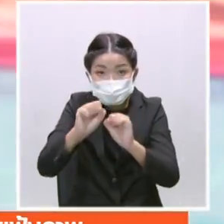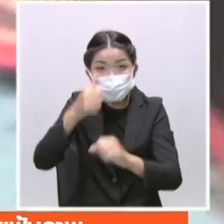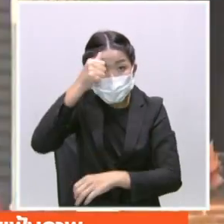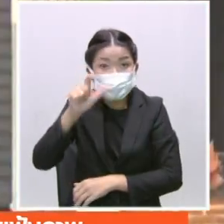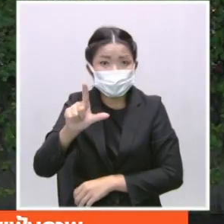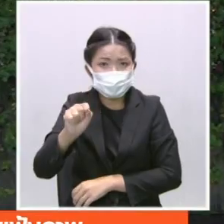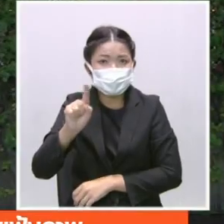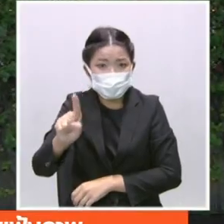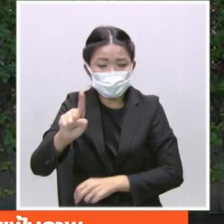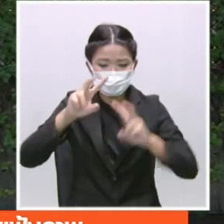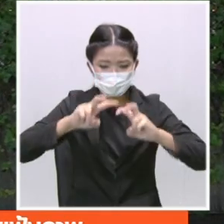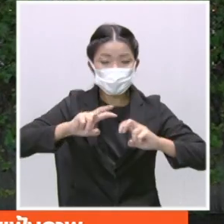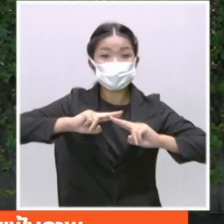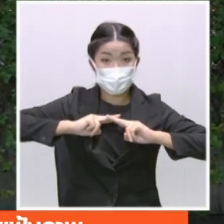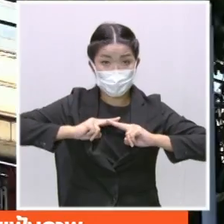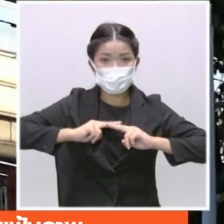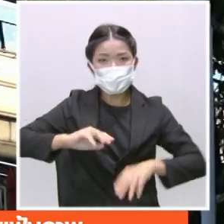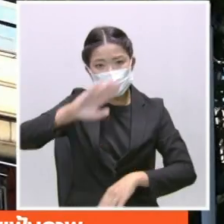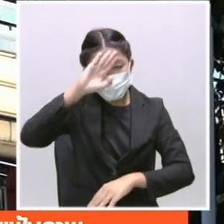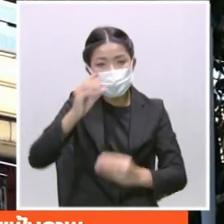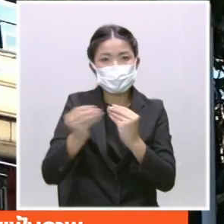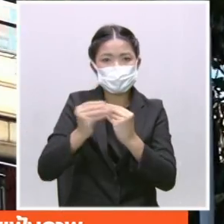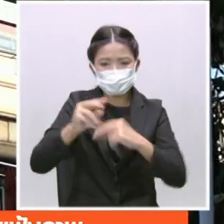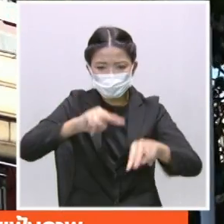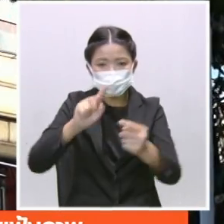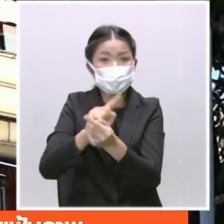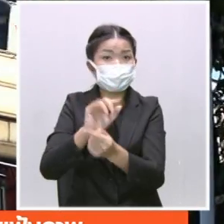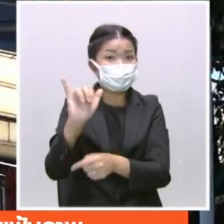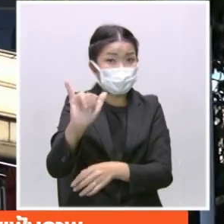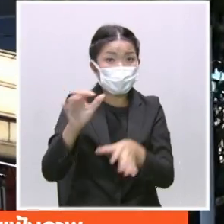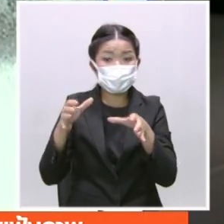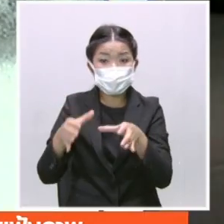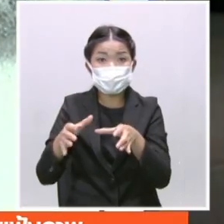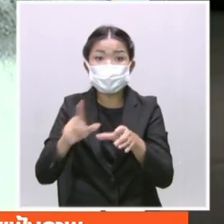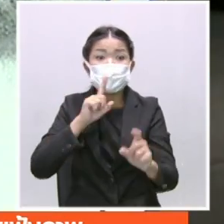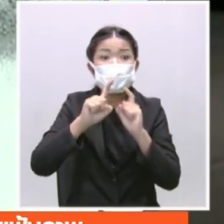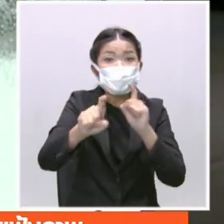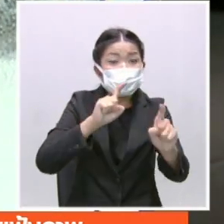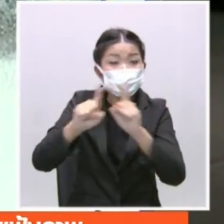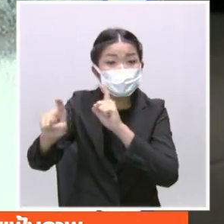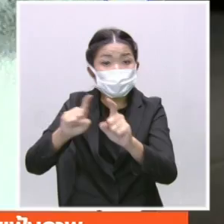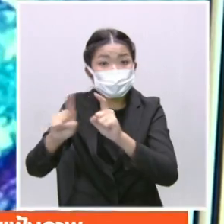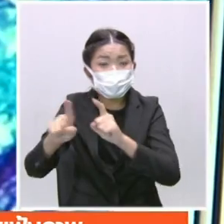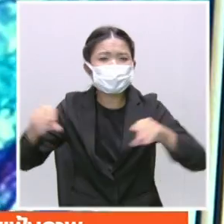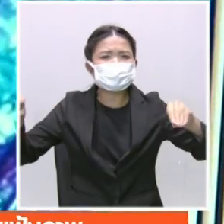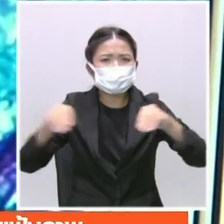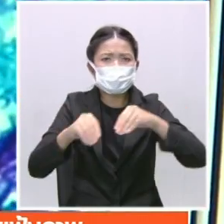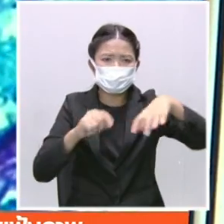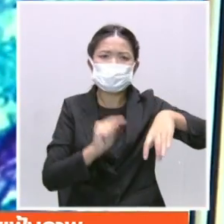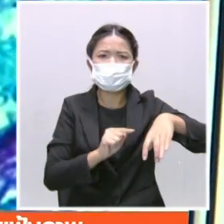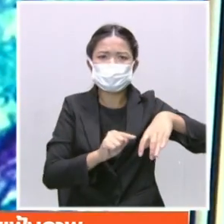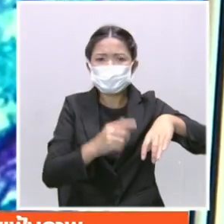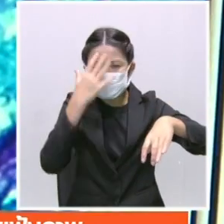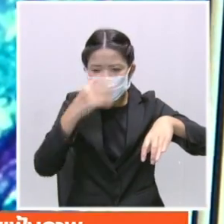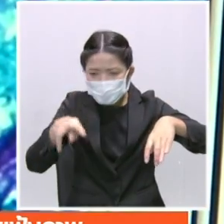21วันยังไม่พบจำนวนผู้ติดเชื้อเพิ่มเติมขณะเดียวกันก็ส่งทีมไปสอบสวนโรคเพิ่มในบริเวณพื้นที่ใกล้เคียงเ